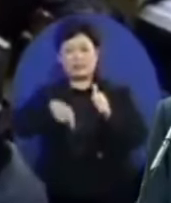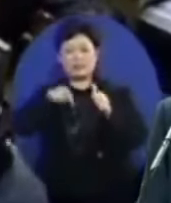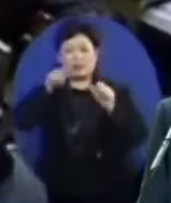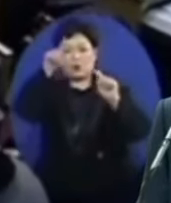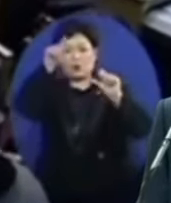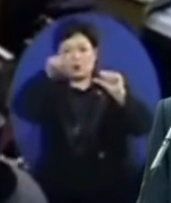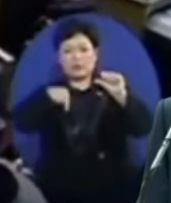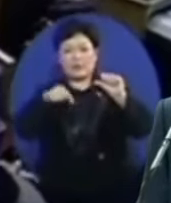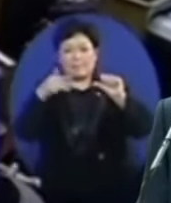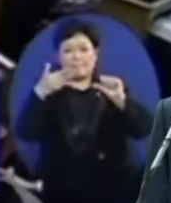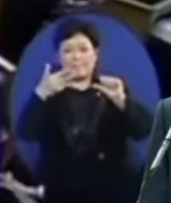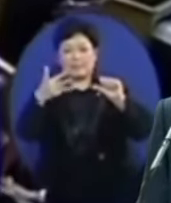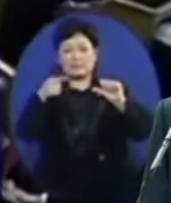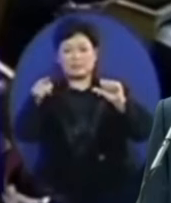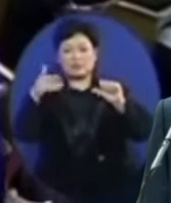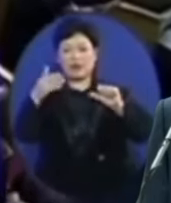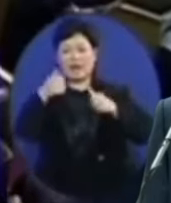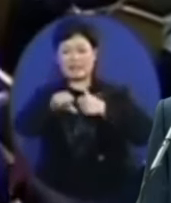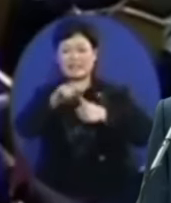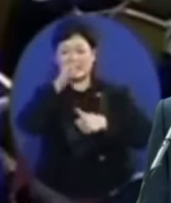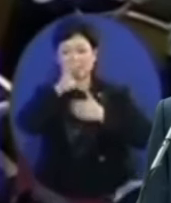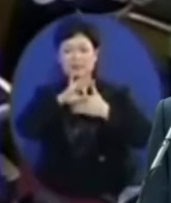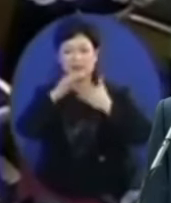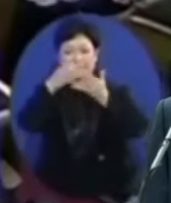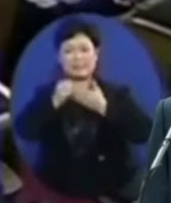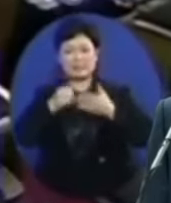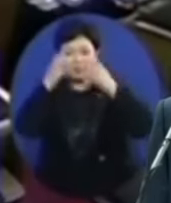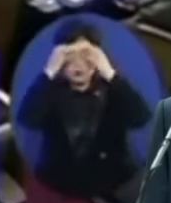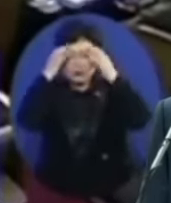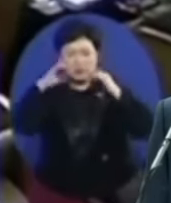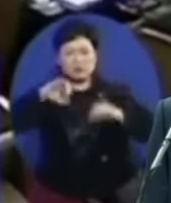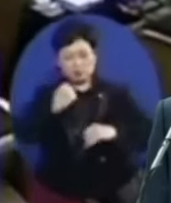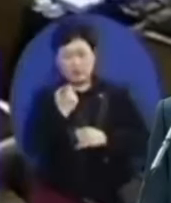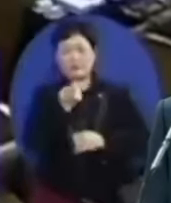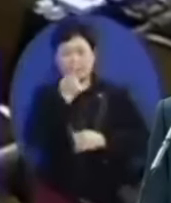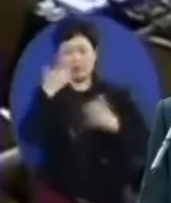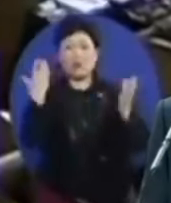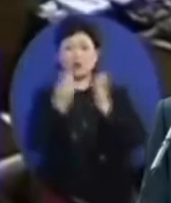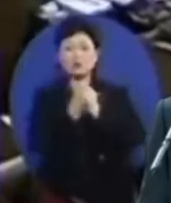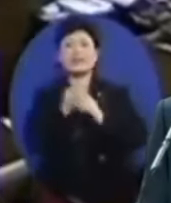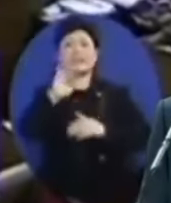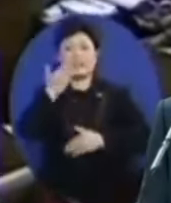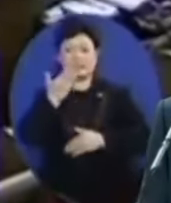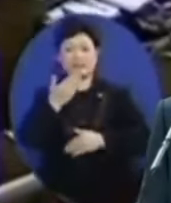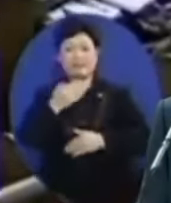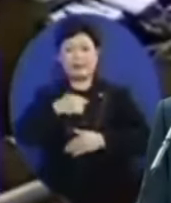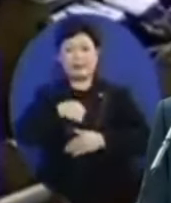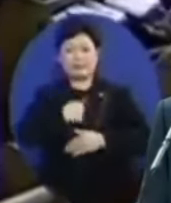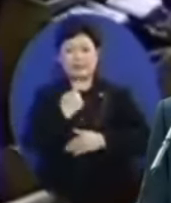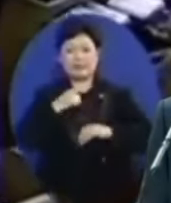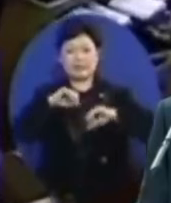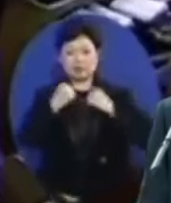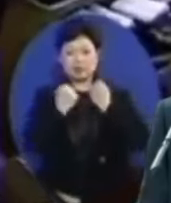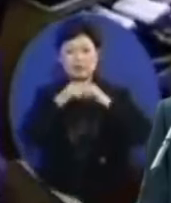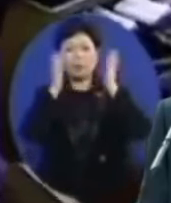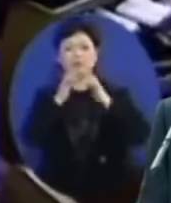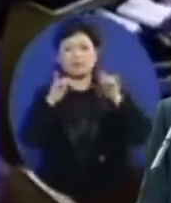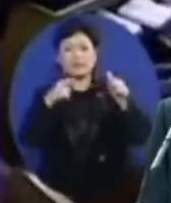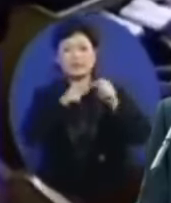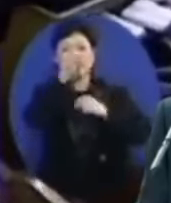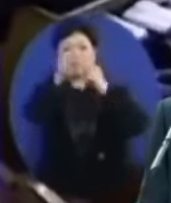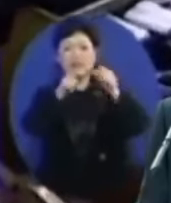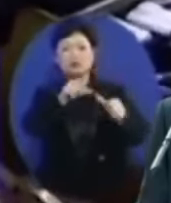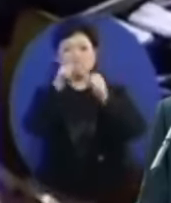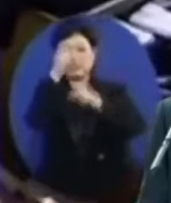보면 그가 아들이 있으면서도 받으신 고난으로 순종함을 배워 온전하게 되었은 즉 자기에게 순종하는 모든 자에게 영원한